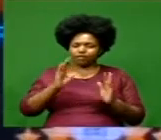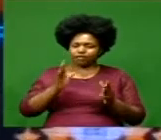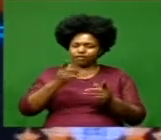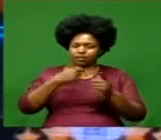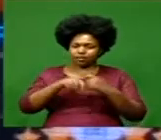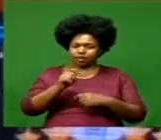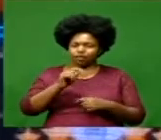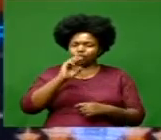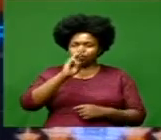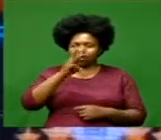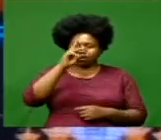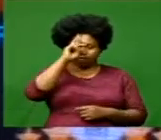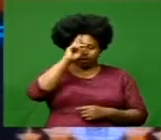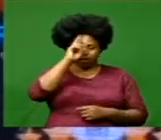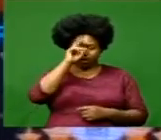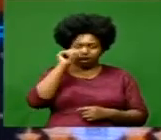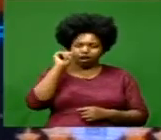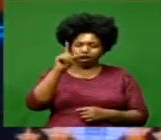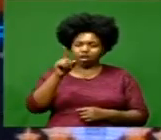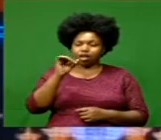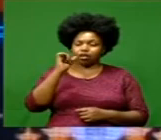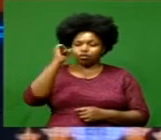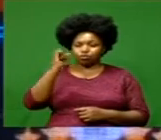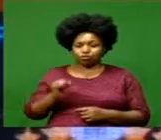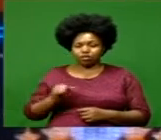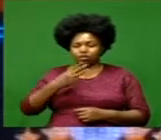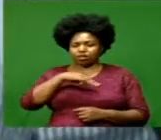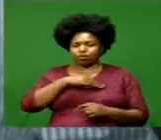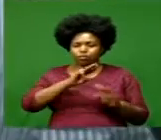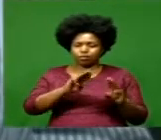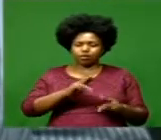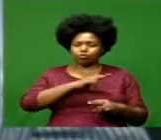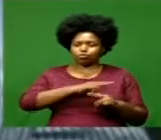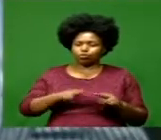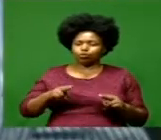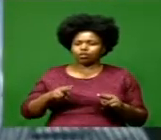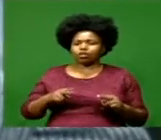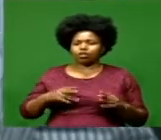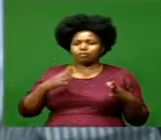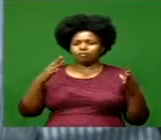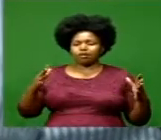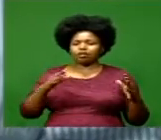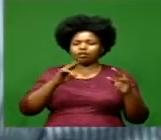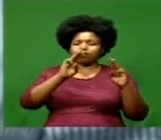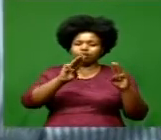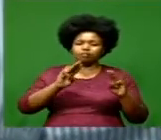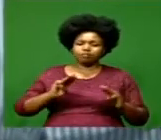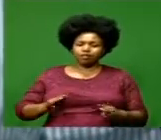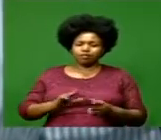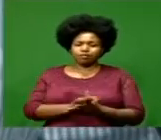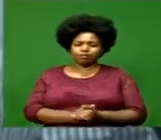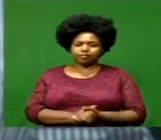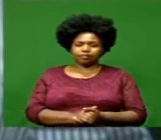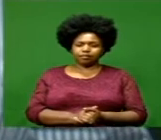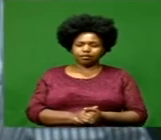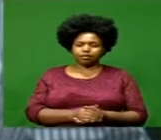kutinza oye tulapa e convention setu ee maksiyo inza olenga ti ingulga kulu soo baan fusive se